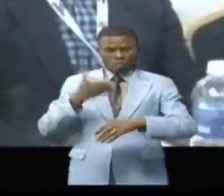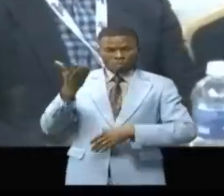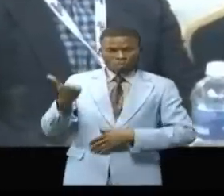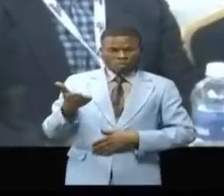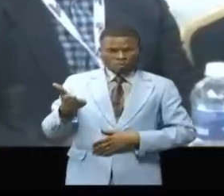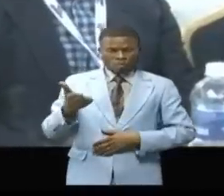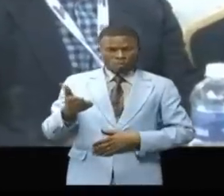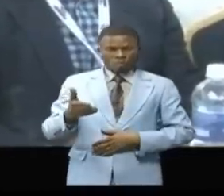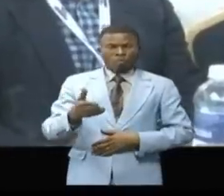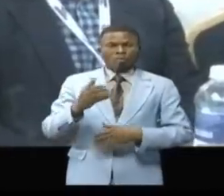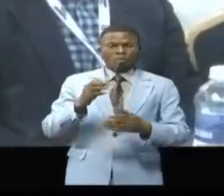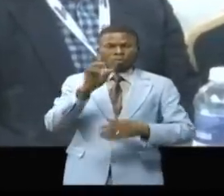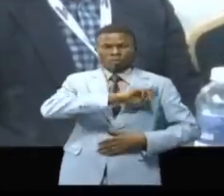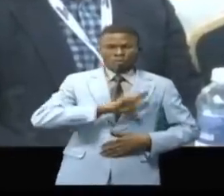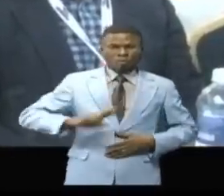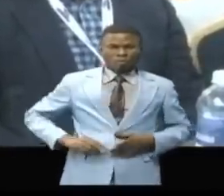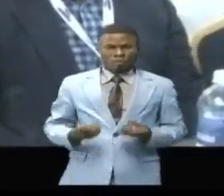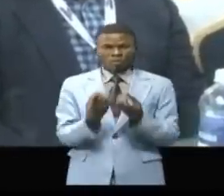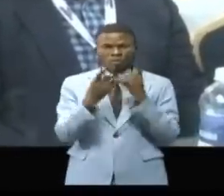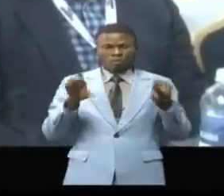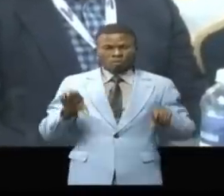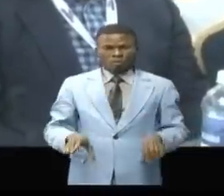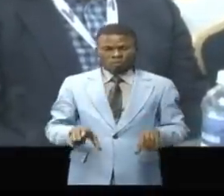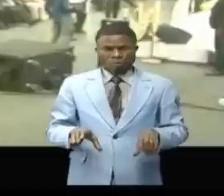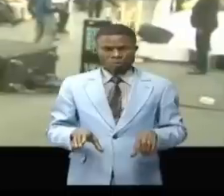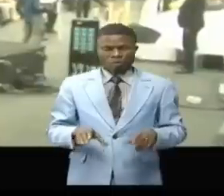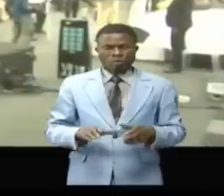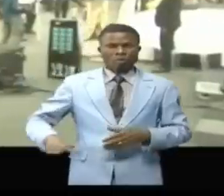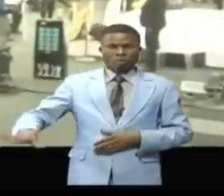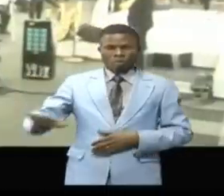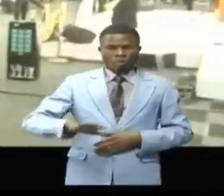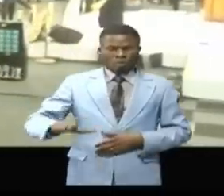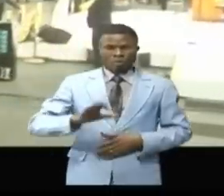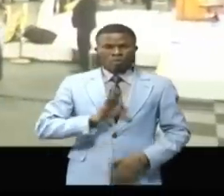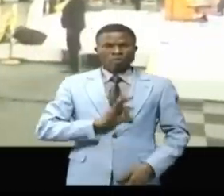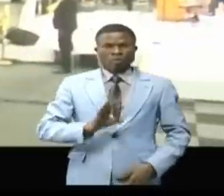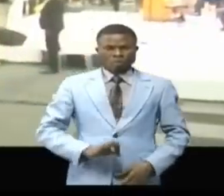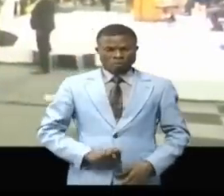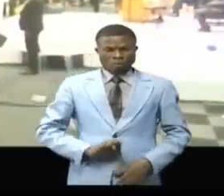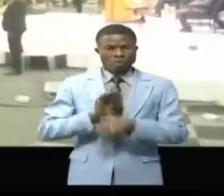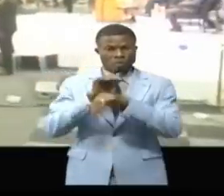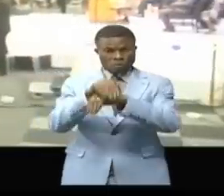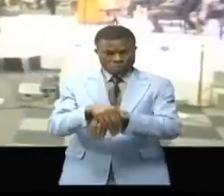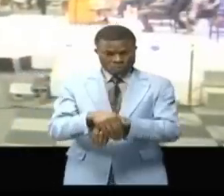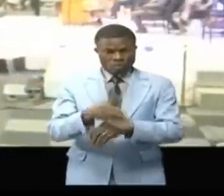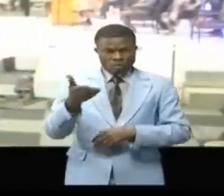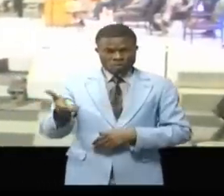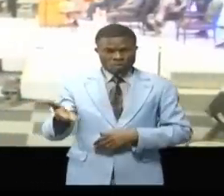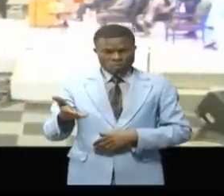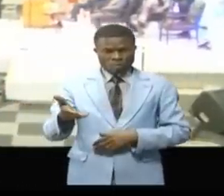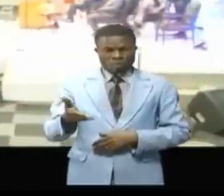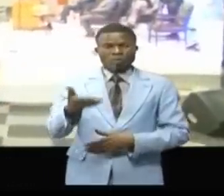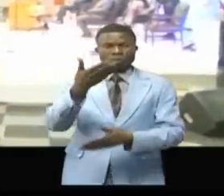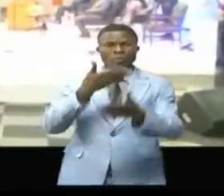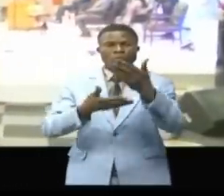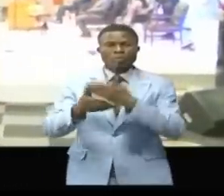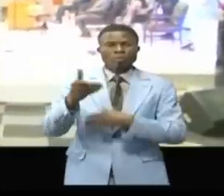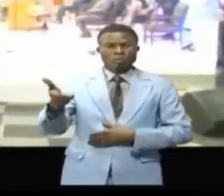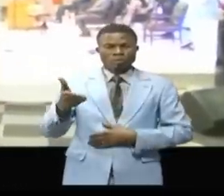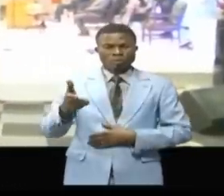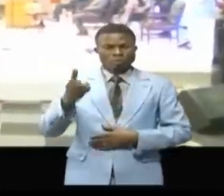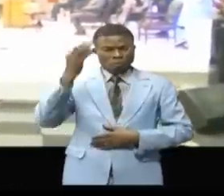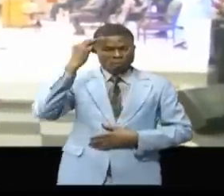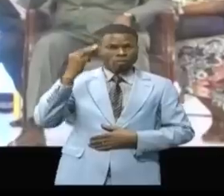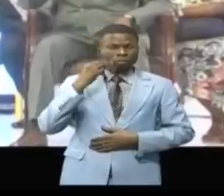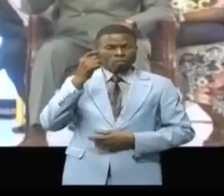événement, l'on cite la République démocratique du Congo. Le pays de Félix-Antoine Tshisekedi Tshilombo s'est fait représenter par son